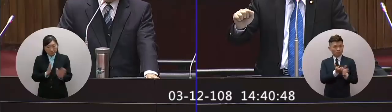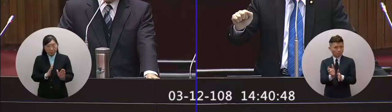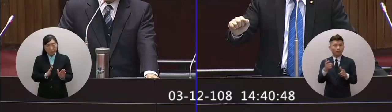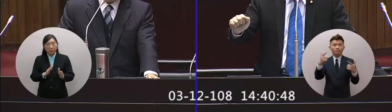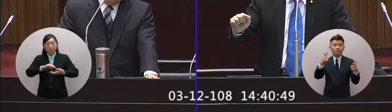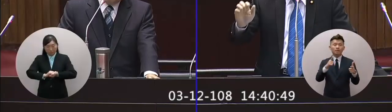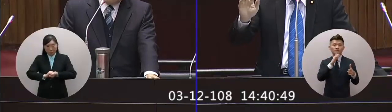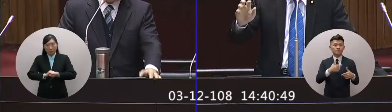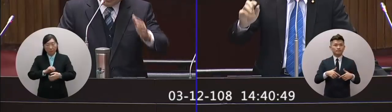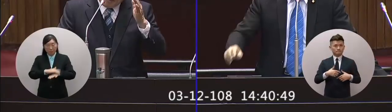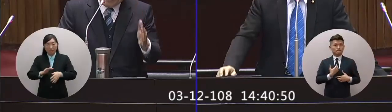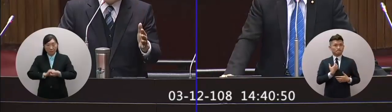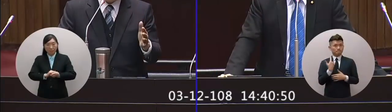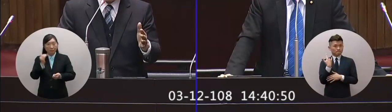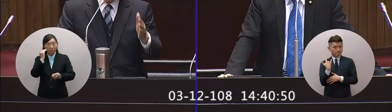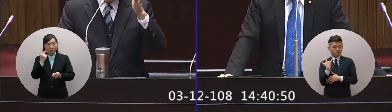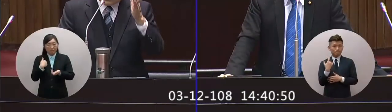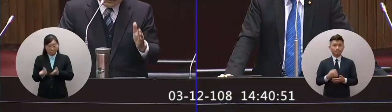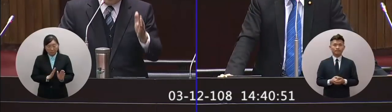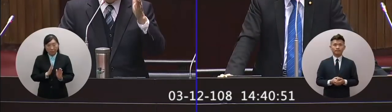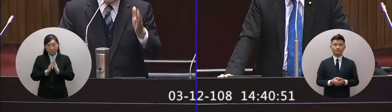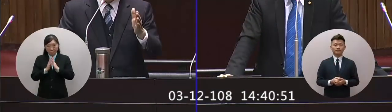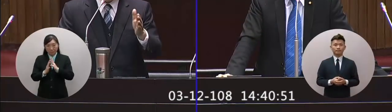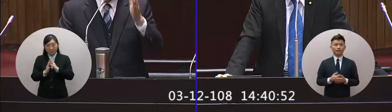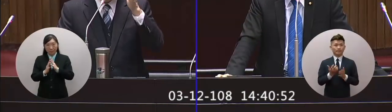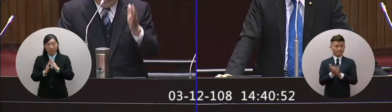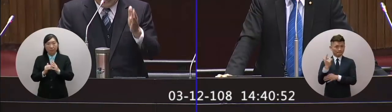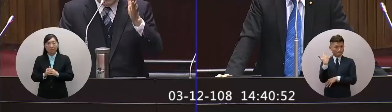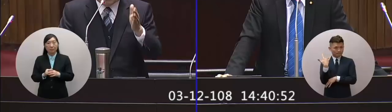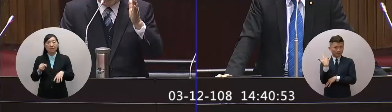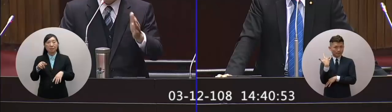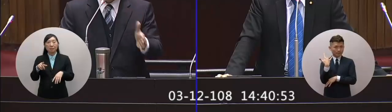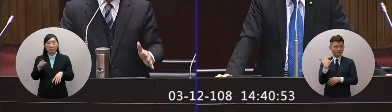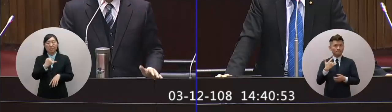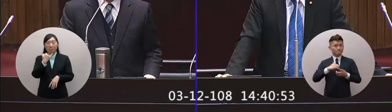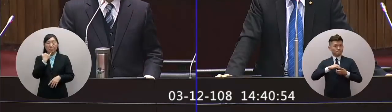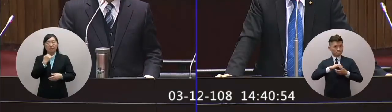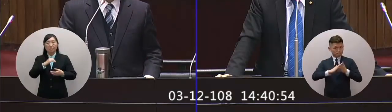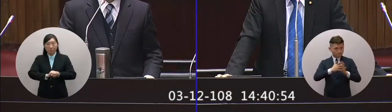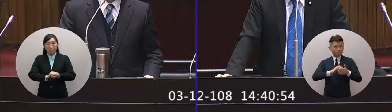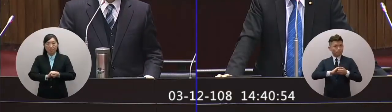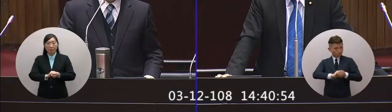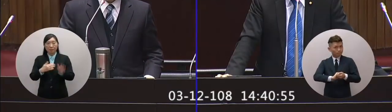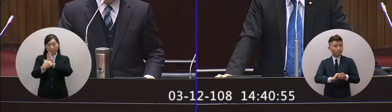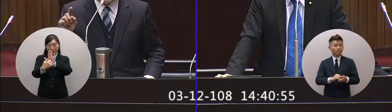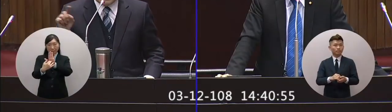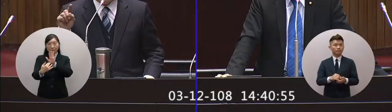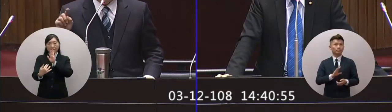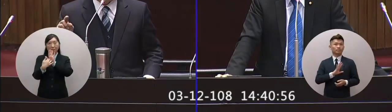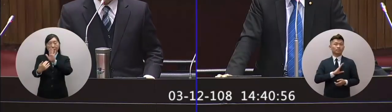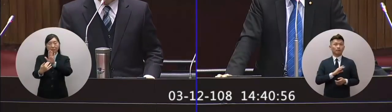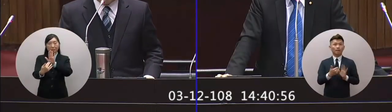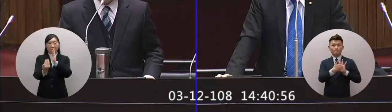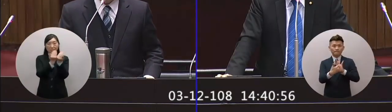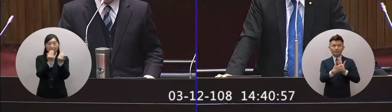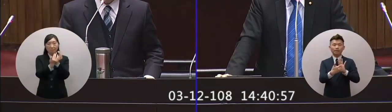避战， 避战，我们不是要 求战，只有备战，只有备战才能避战。 对，所以我想啊， 避开